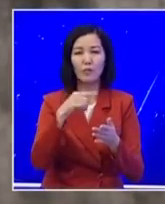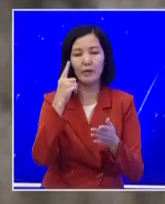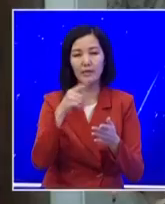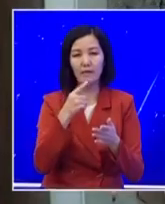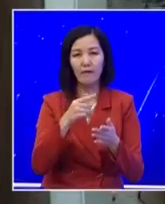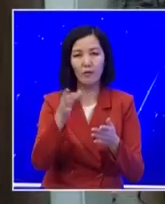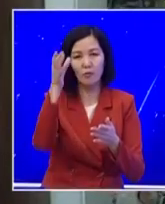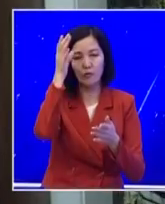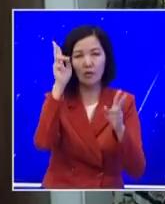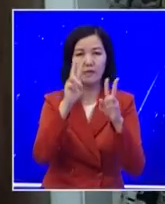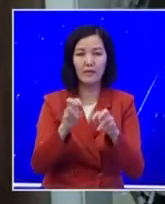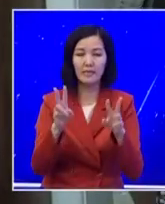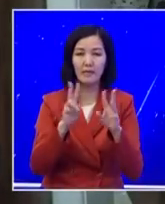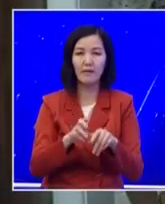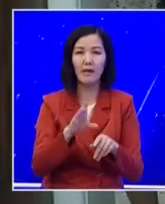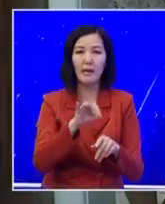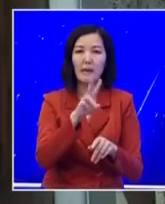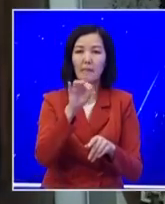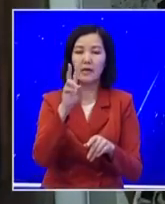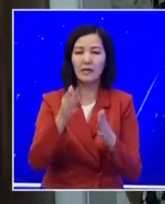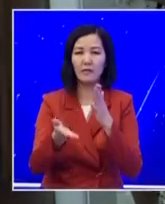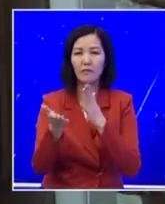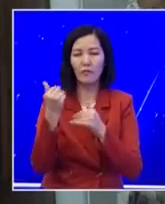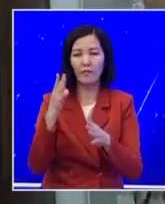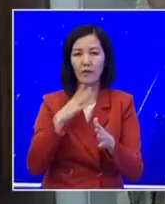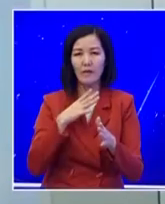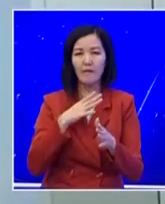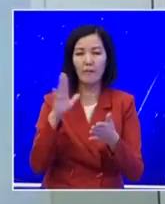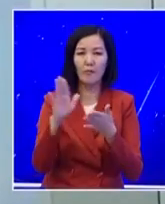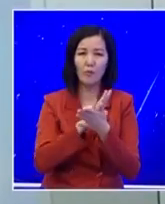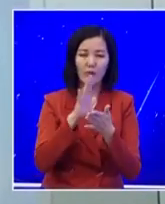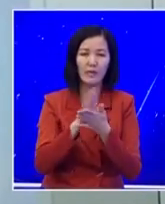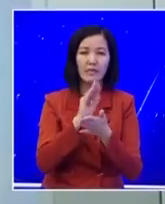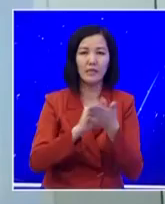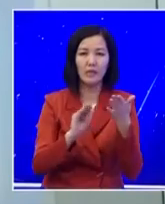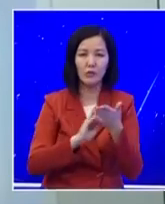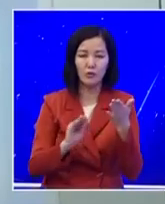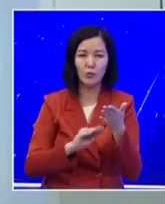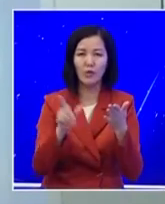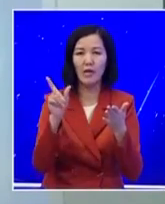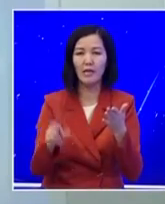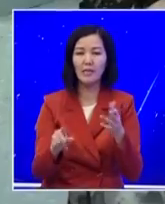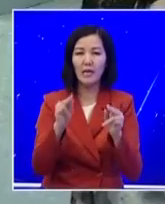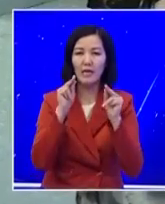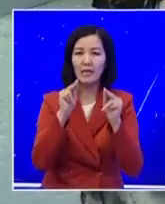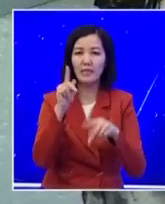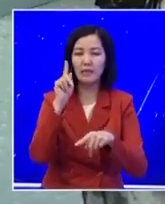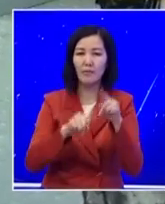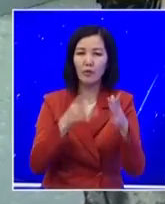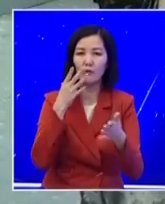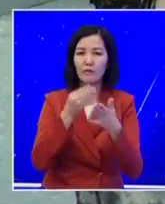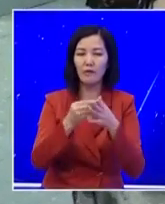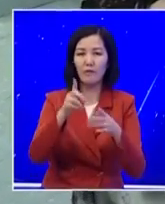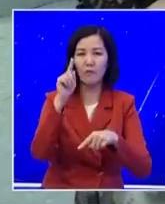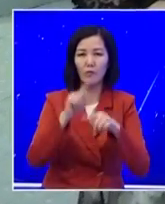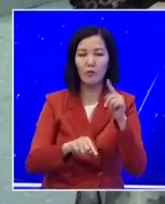лесоведа, ученого-исследователя Муратбека Имангазинова, в то время Жансугуров, публицист и исследователь, журналист и писатель, истинный патриот своей родины,